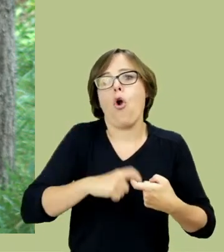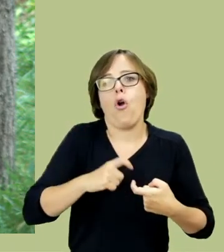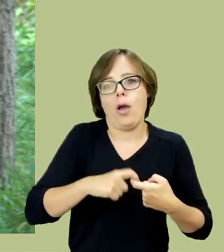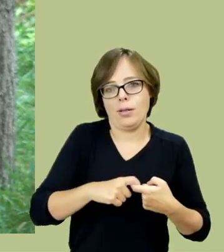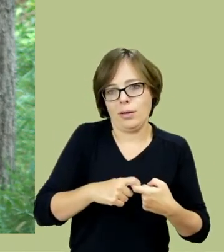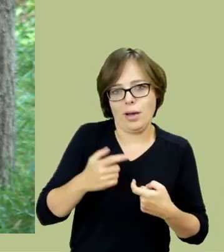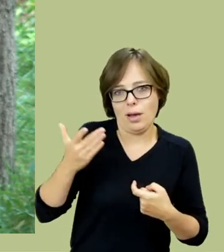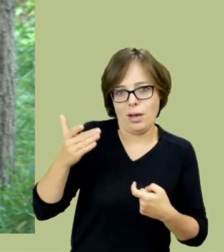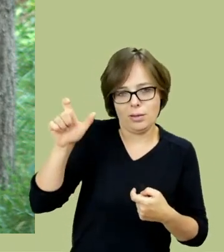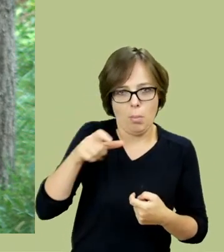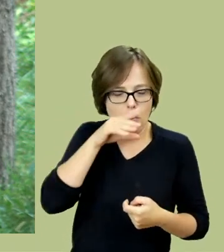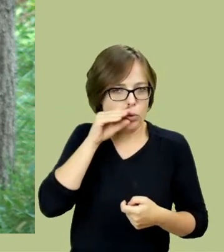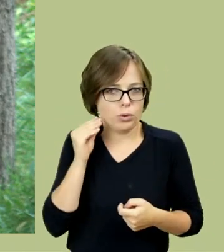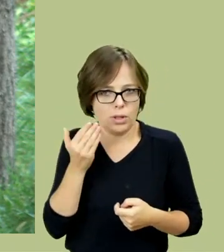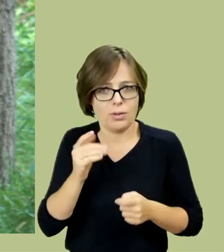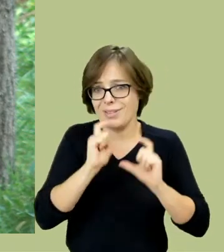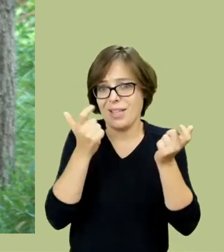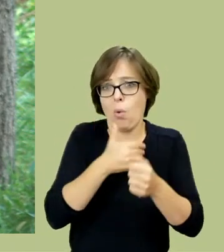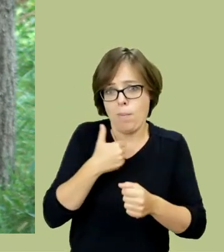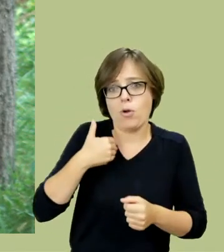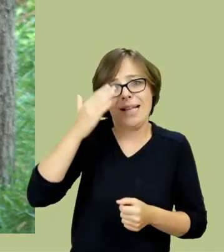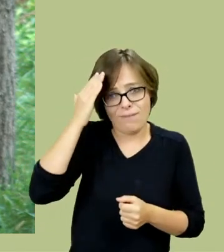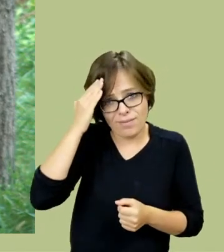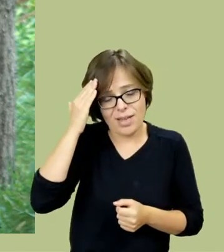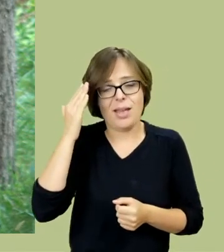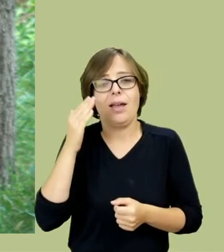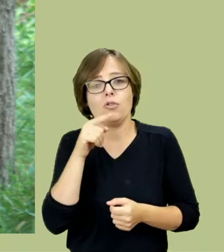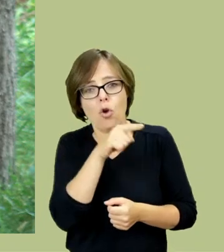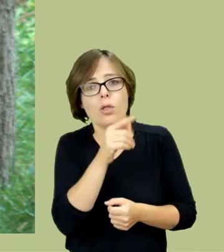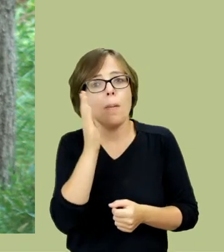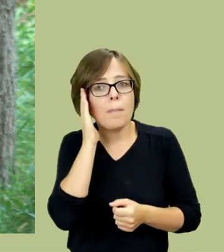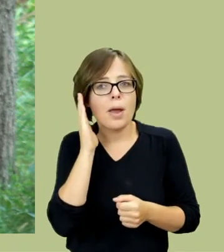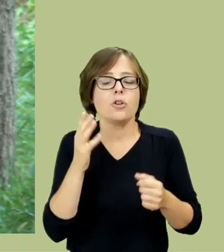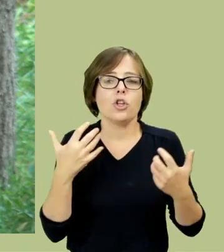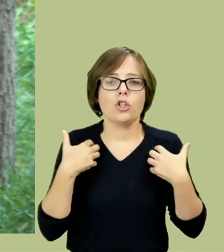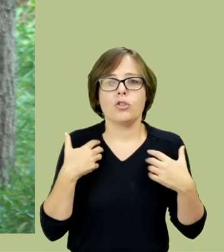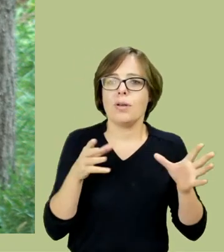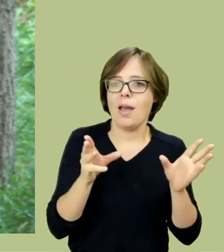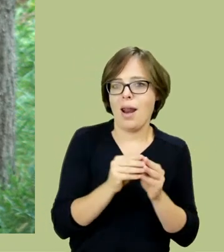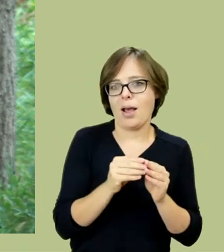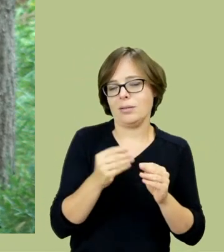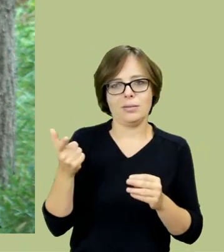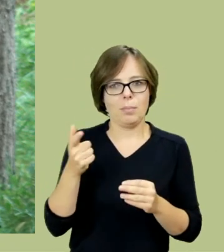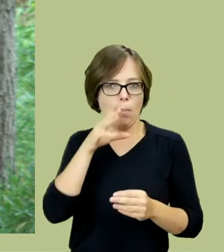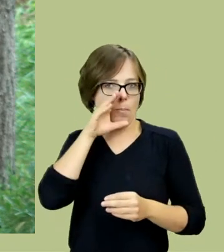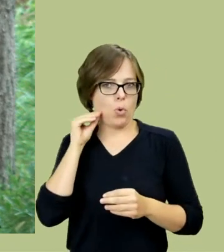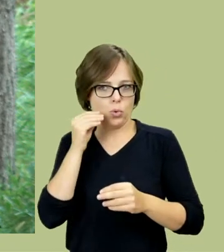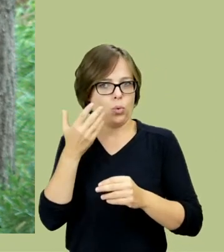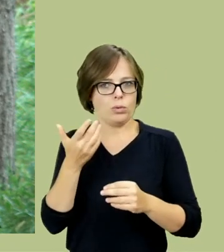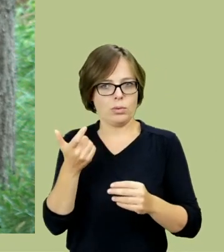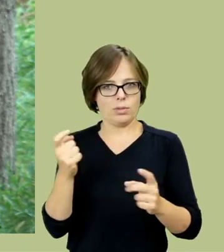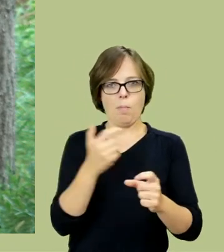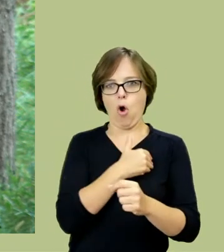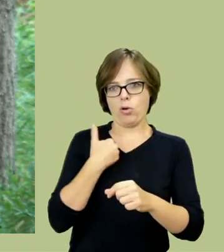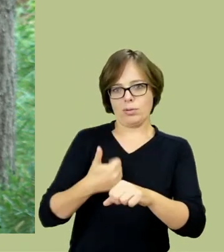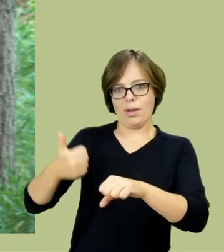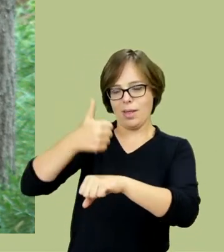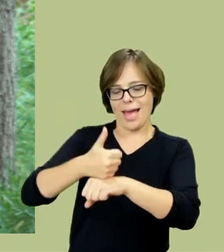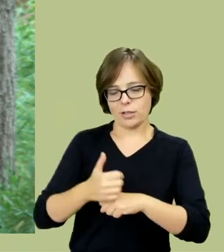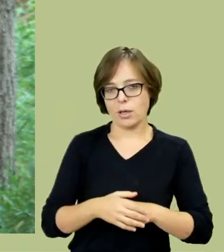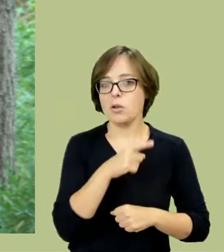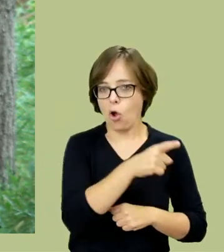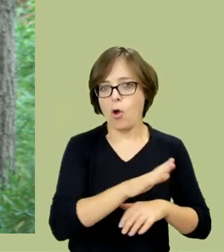tym wiedziała, że ona mieszka i żyje z pierwszym człowiekiem w państwie, z naczelnikiem i decydowała się na to